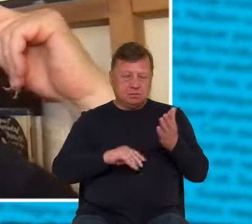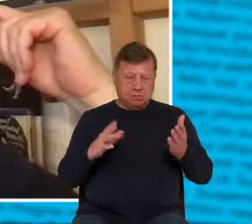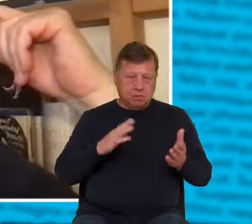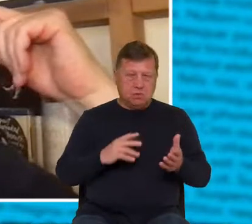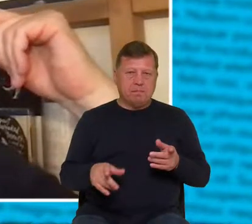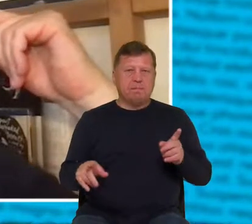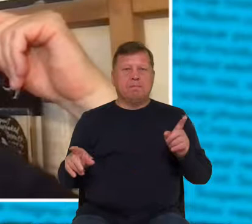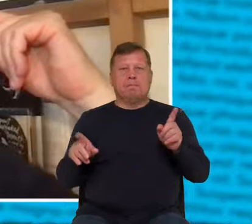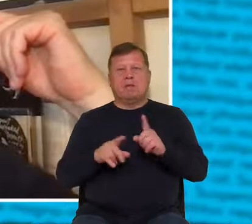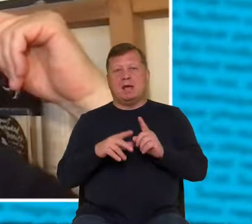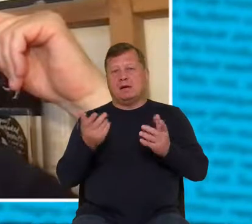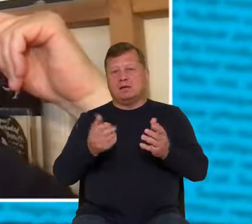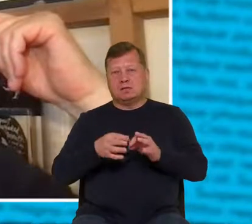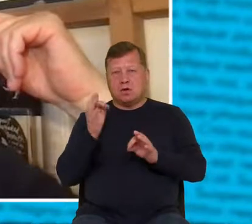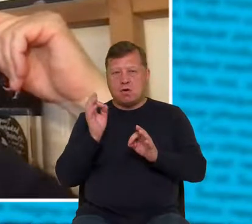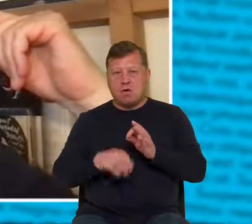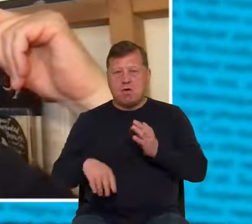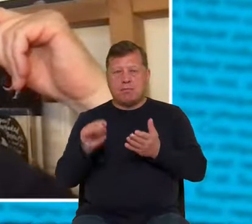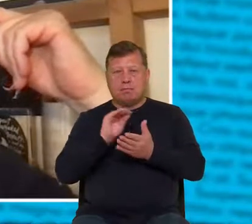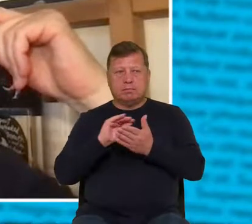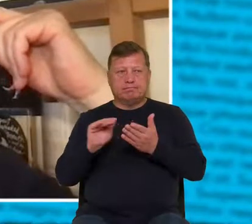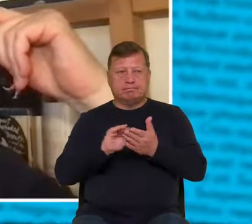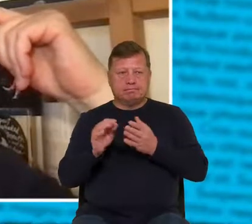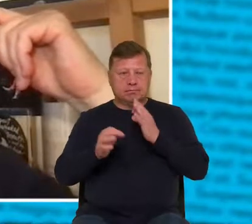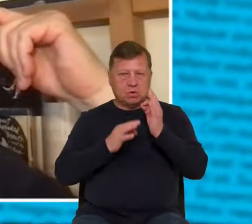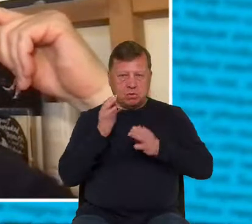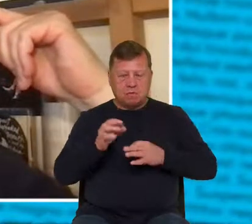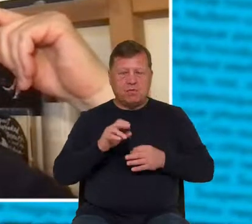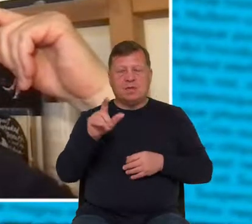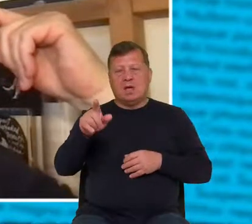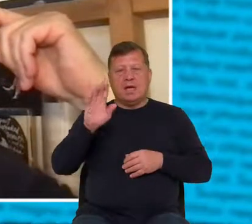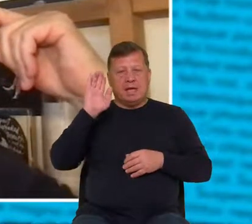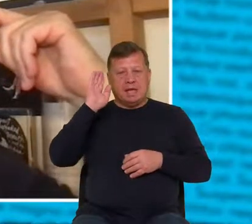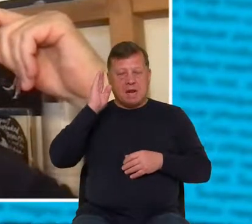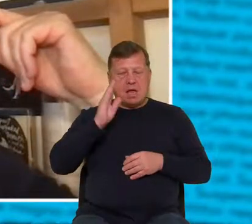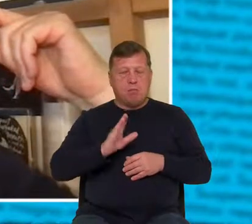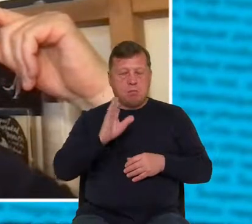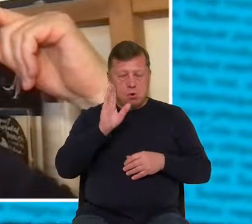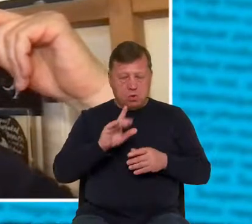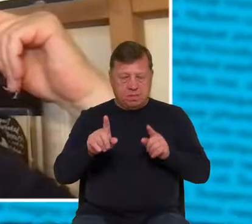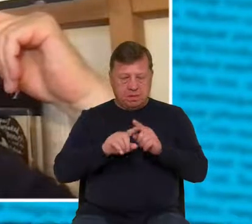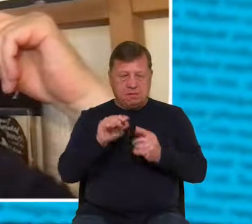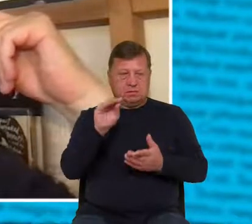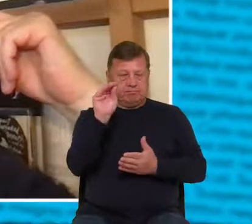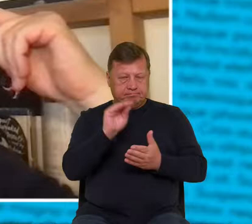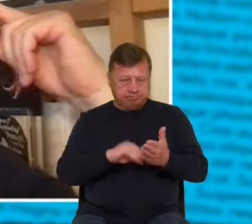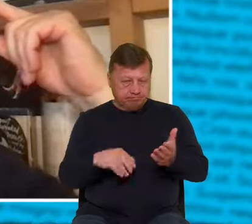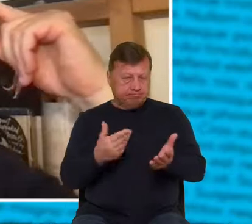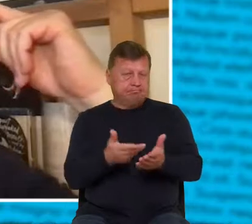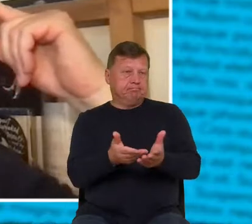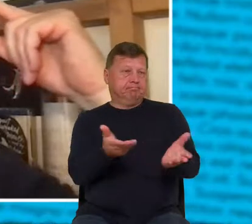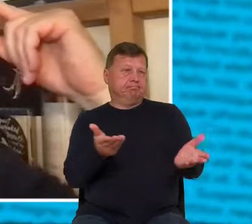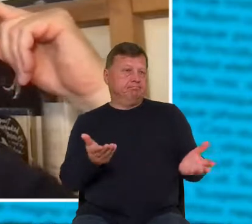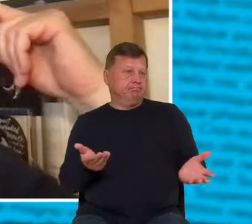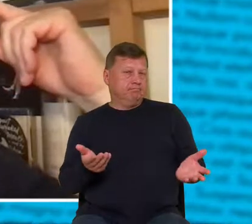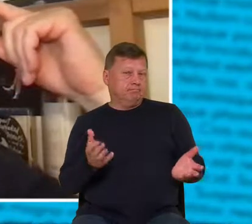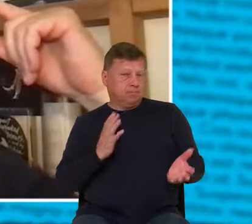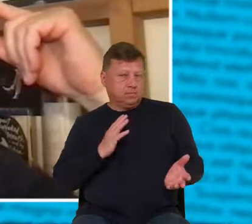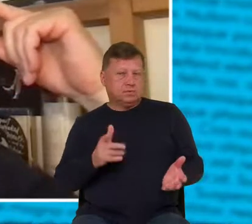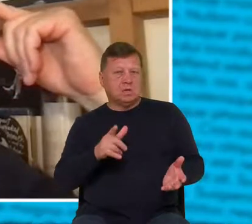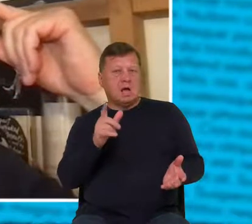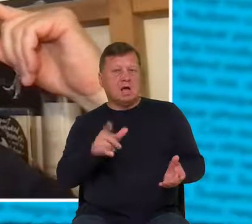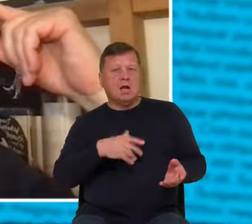powieść, napisałem też o Irlandii, Irlandii Północnej, ale dużo czasu przeznaczyłem na to,